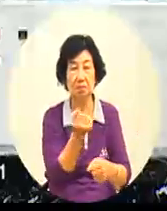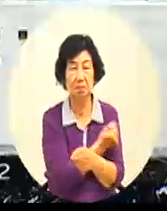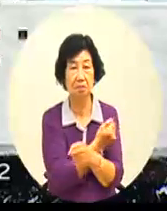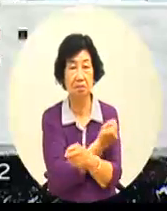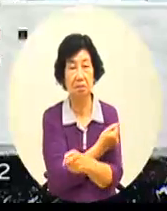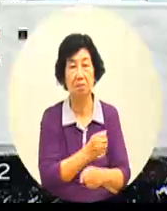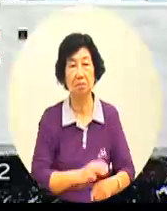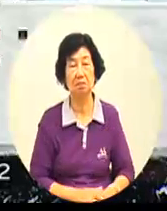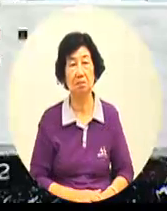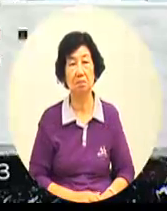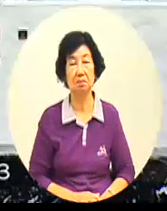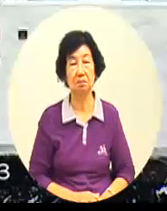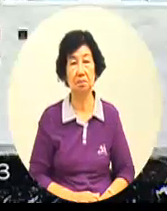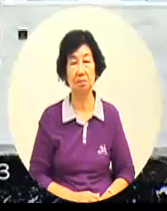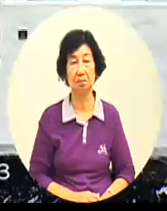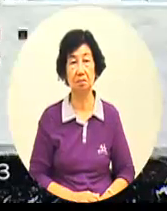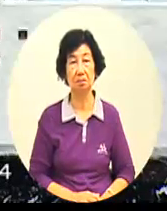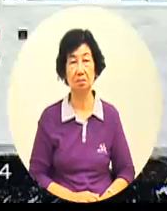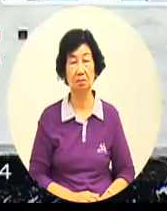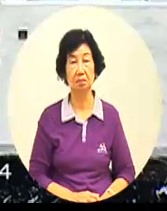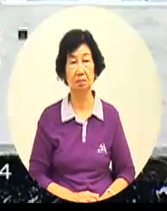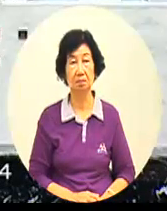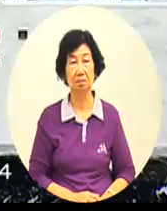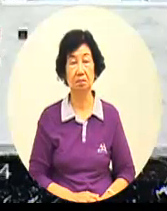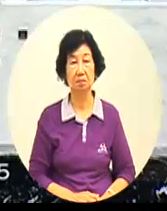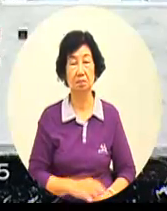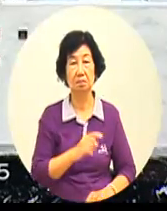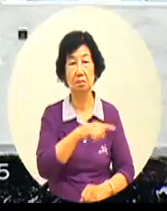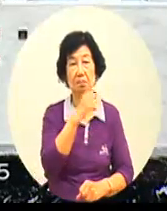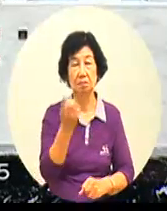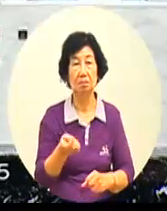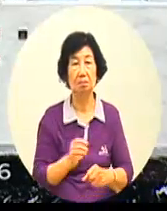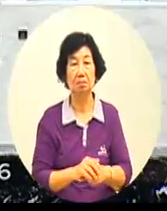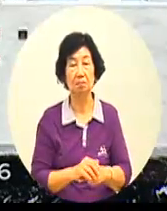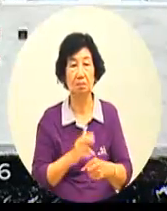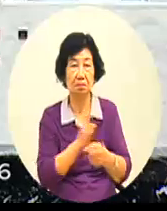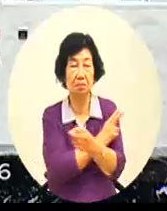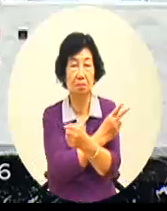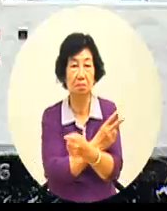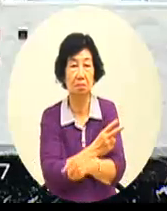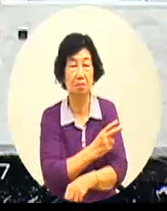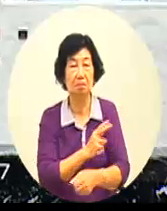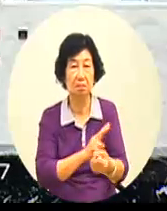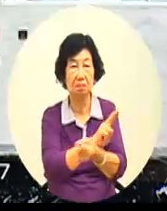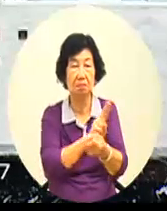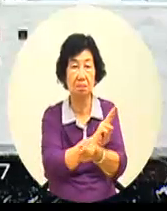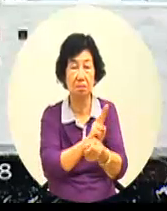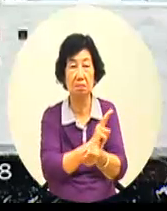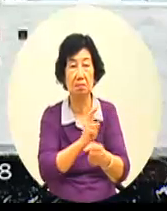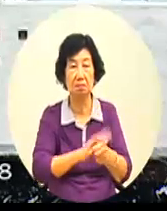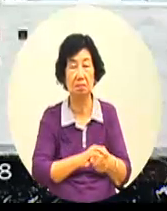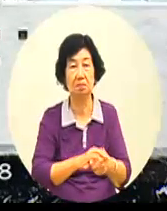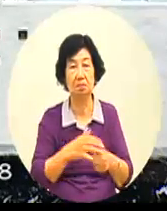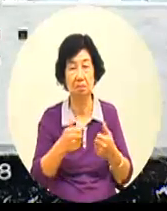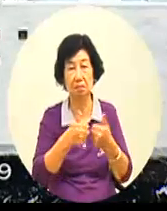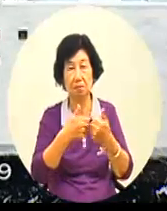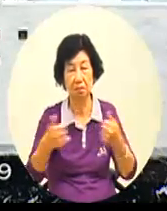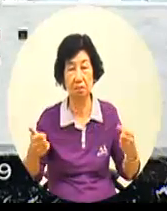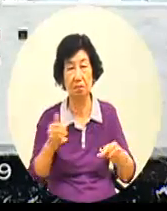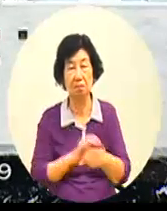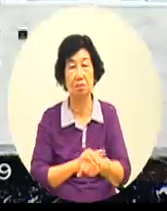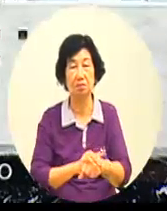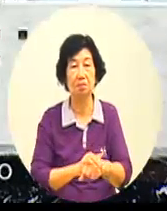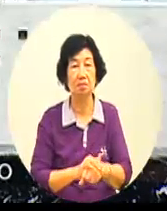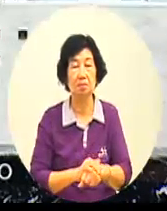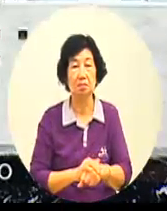了。 谢谢李乔如议员的咨询。接下来咨询的是林英龙议员，时间20分钟。 好，谢谢主席，我